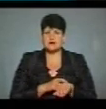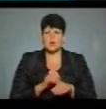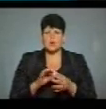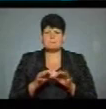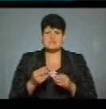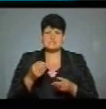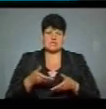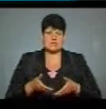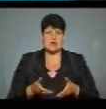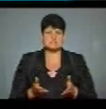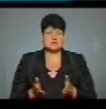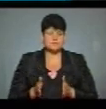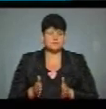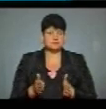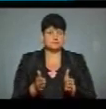траса.